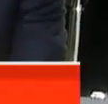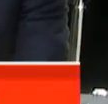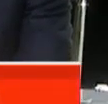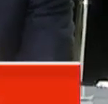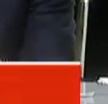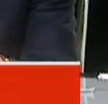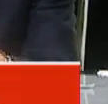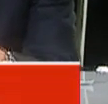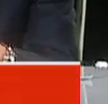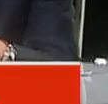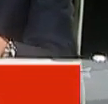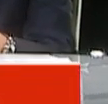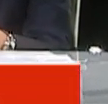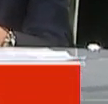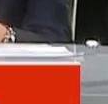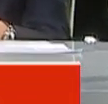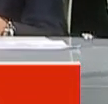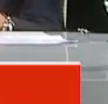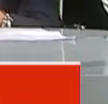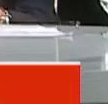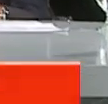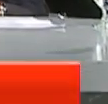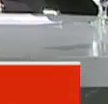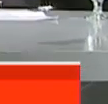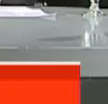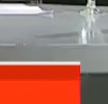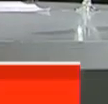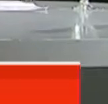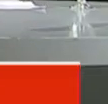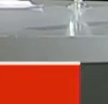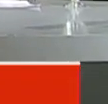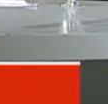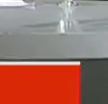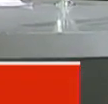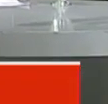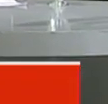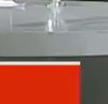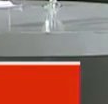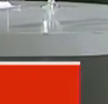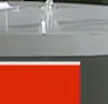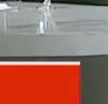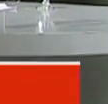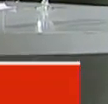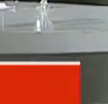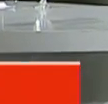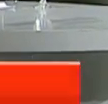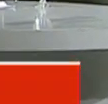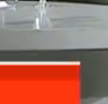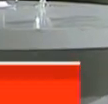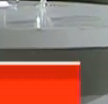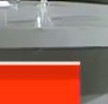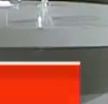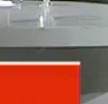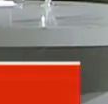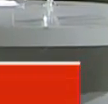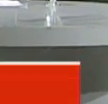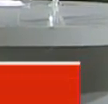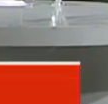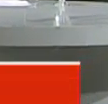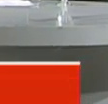terus kekal ikhlas untuk menggalas tanggungjawab ini. Kita bersama Menteri Kenderaya, aduan jalan KKR ramai yang mohon kita kongsikan